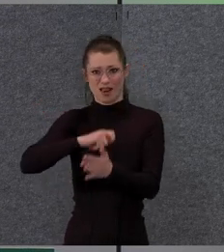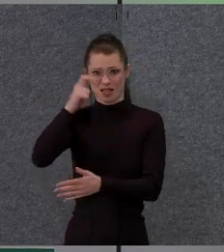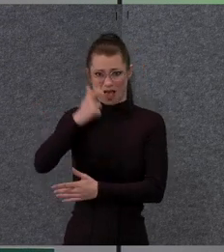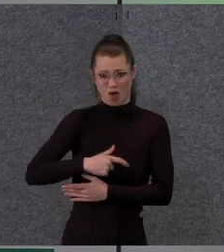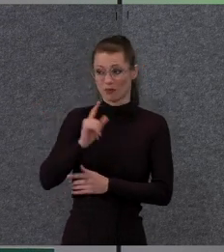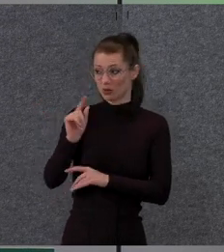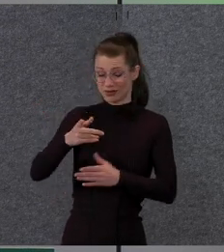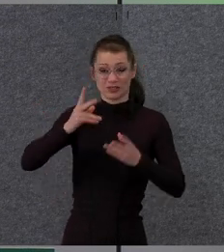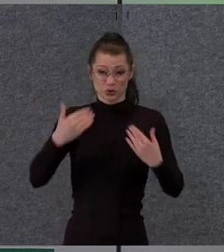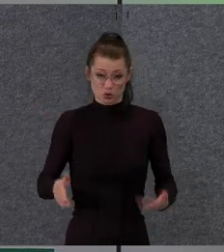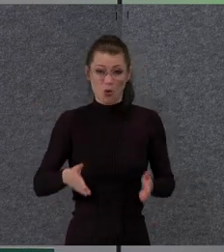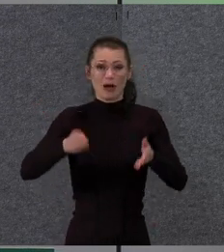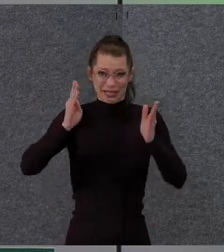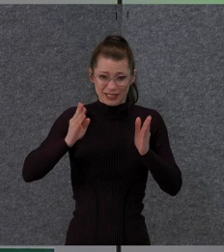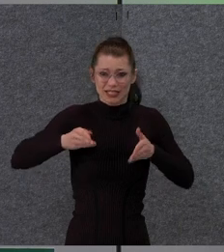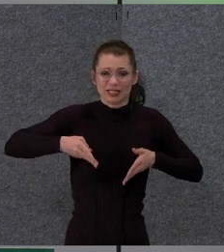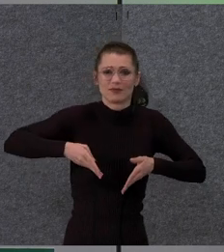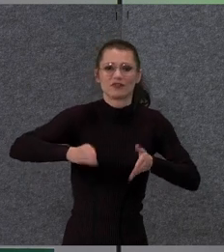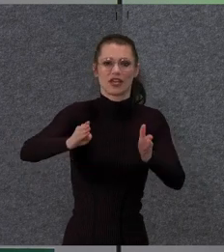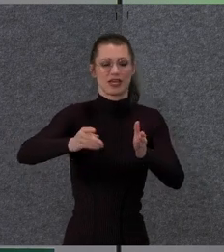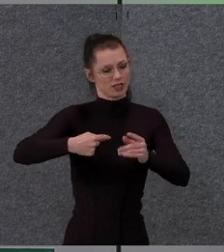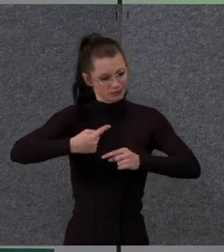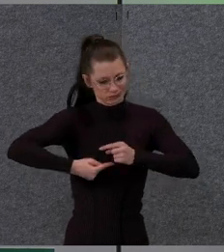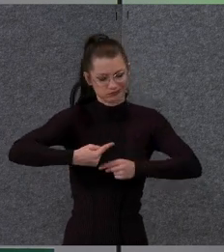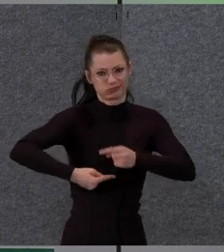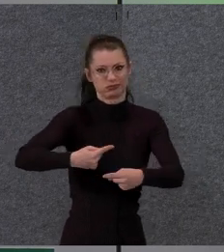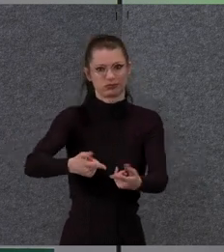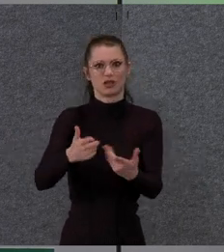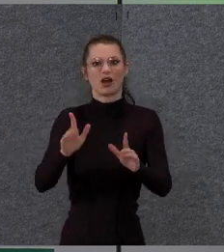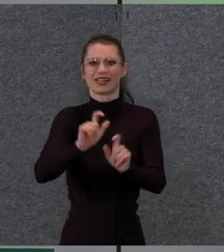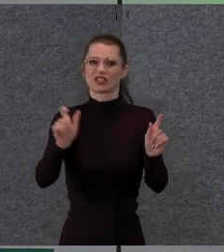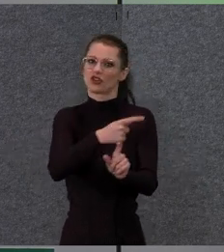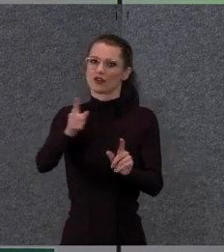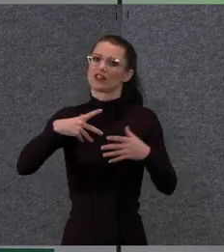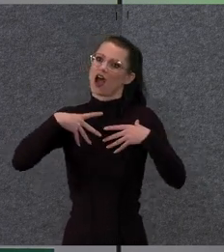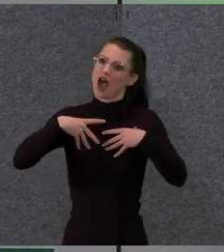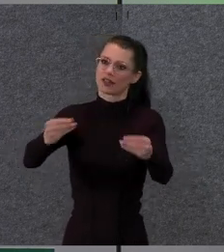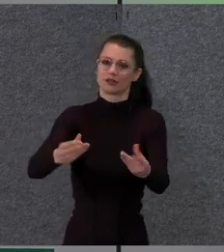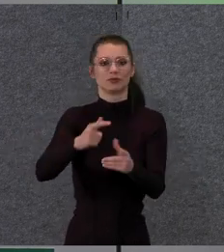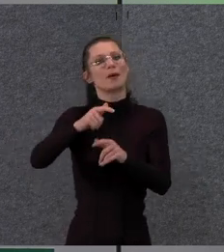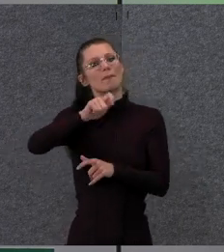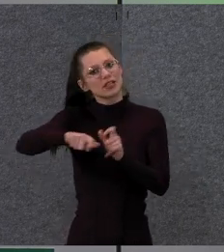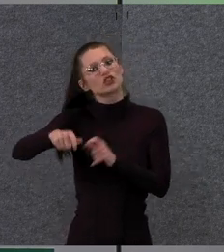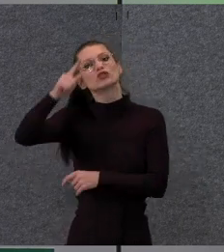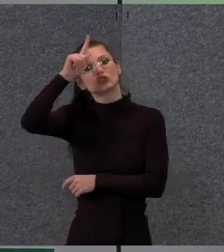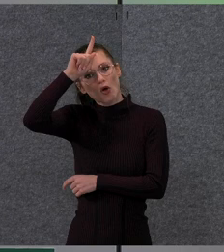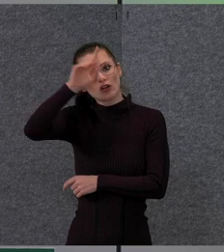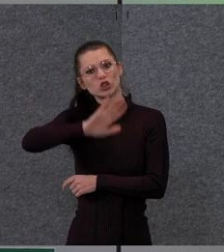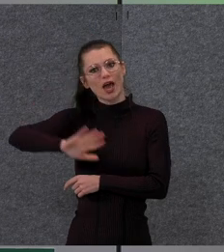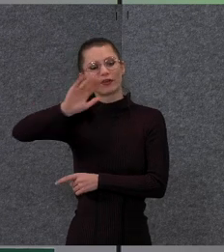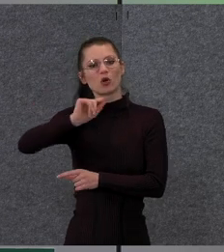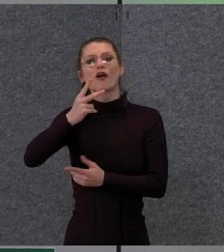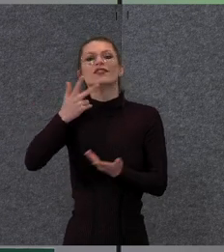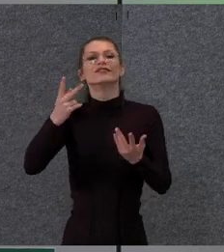zu richtungsgebenden Werten unserer Gesellschaft zu machen. Die Menschen in Deutschland sehen sich nach Vision,